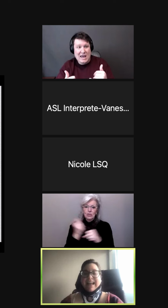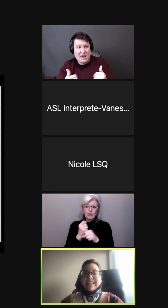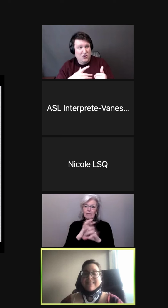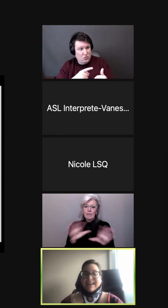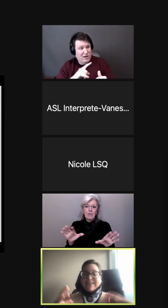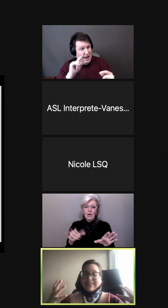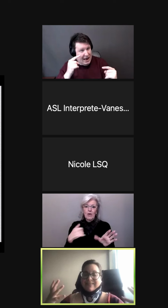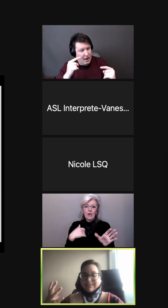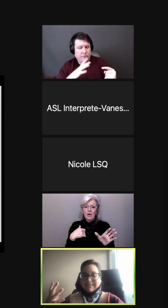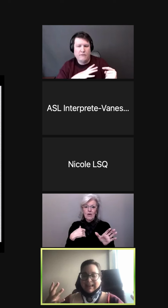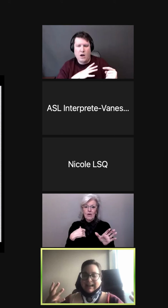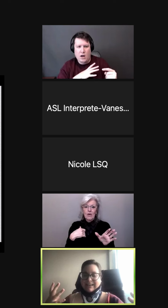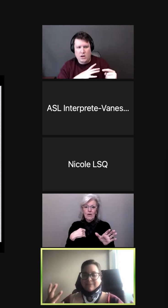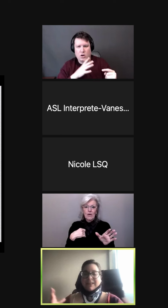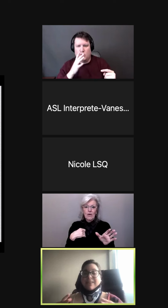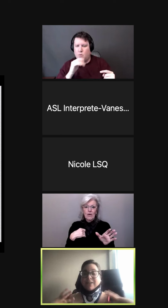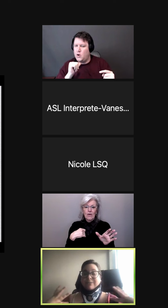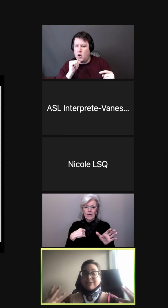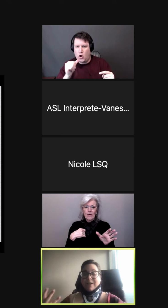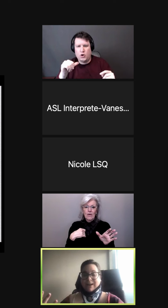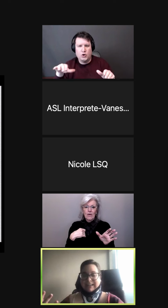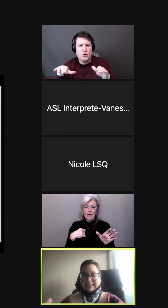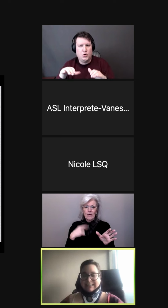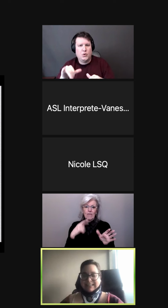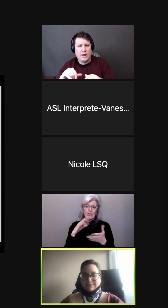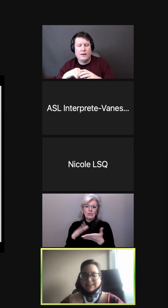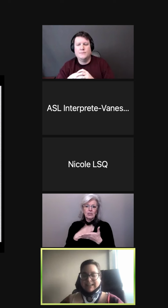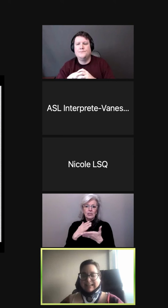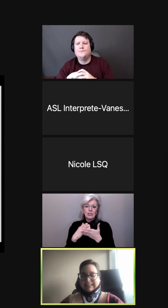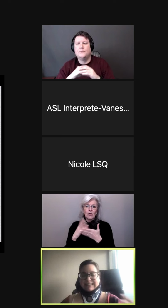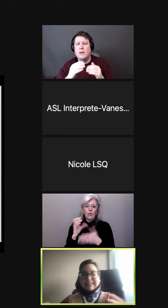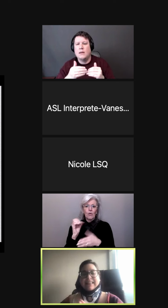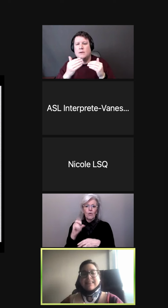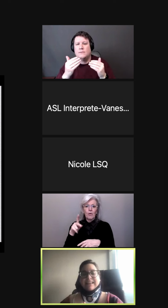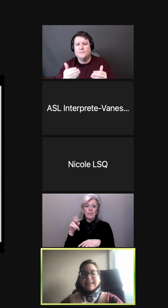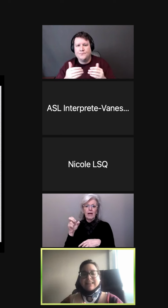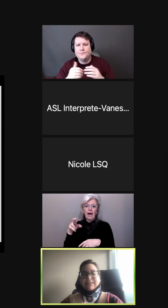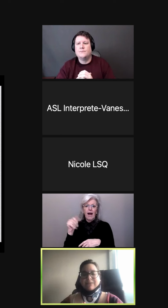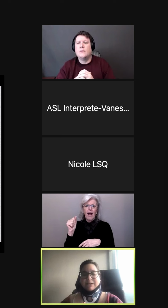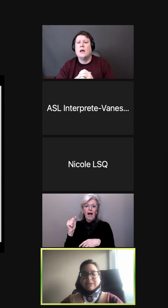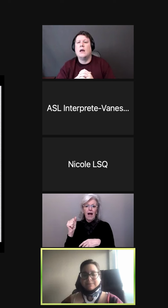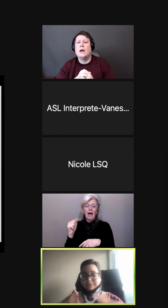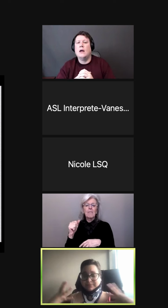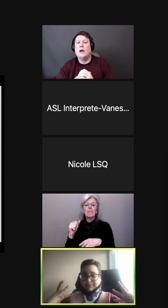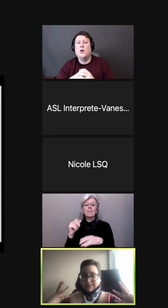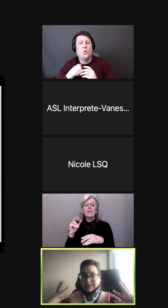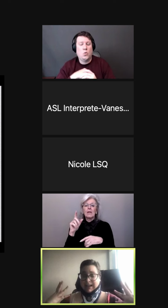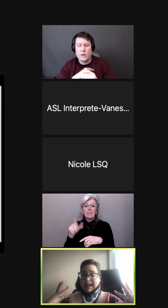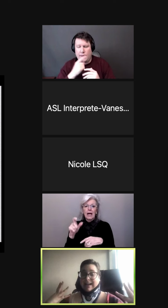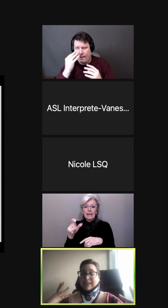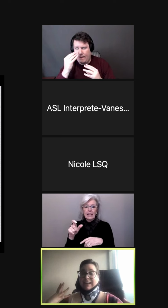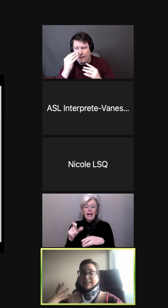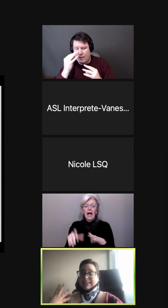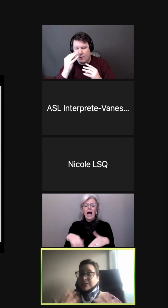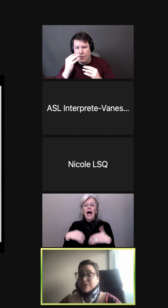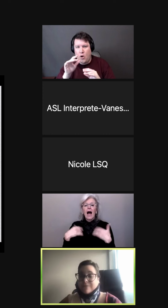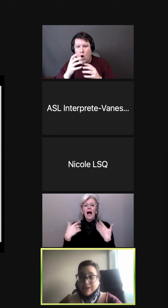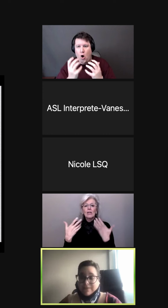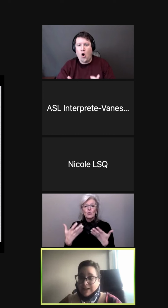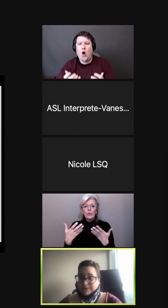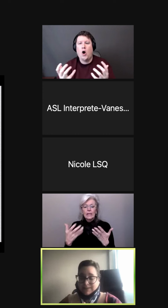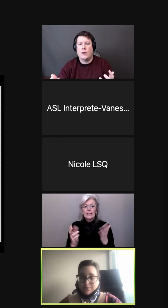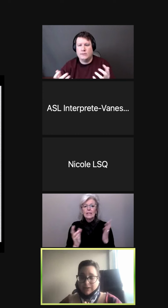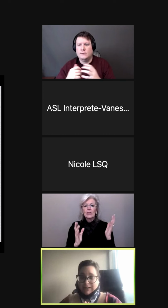est-ce qu'il y a eu ? Et ensuite, on a